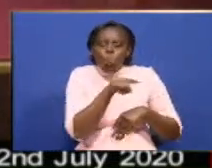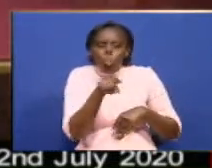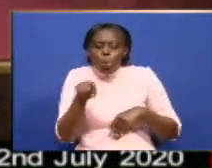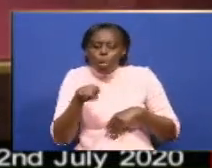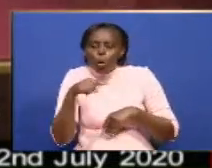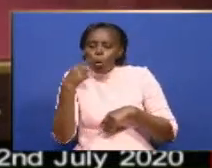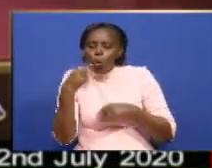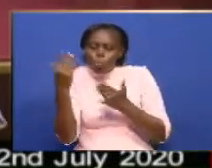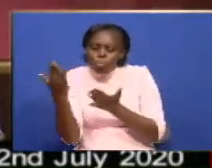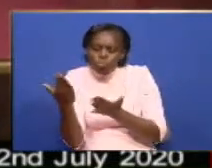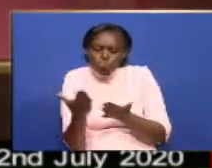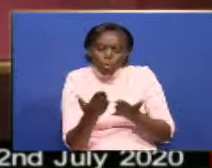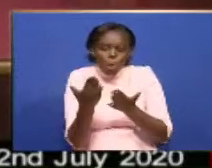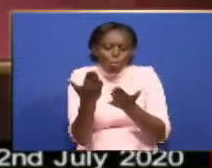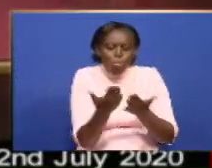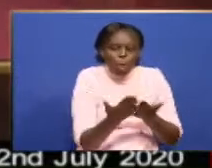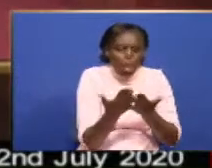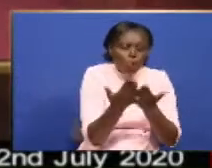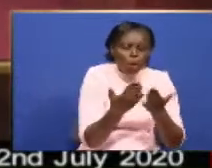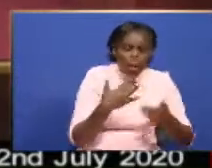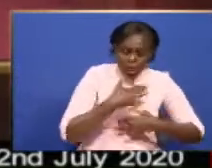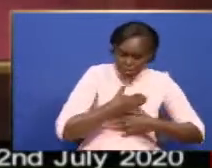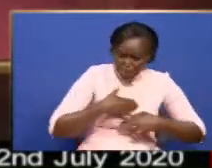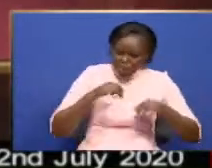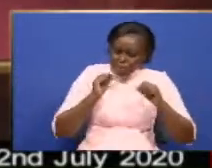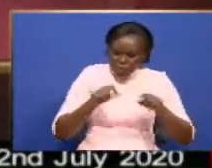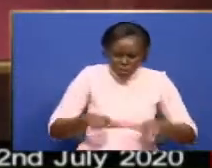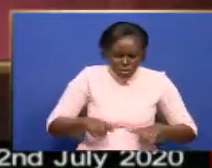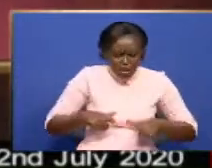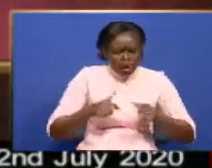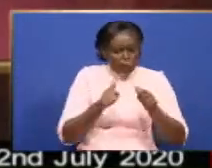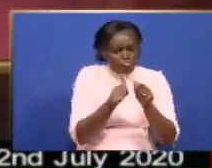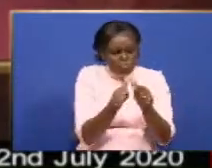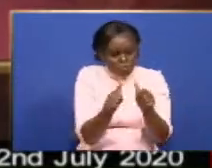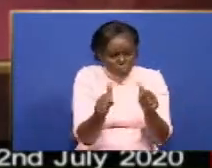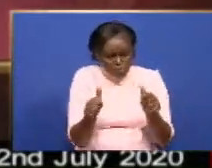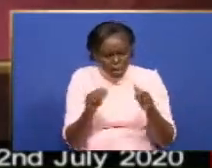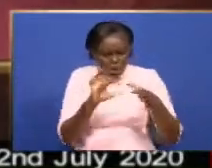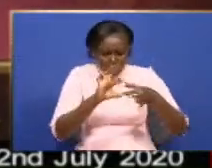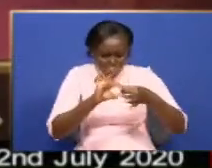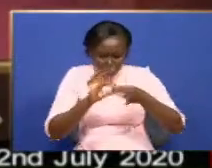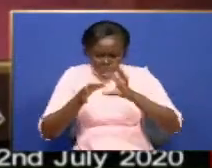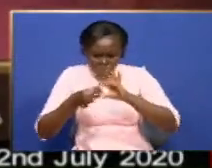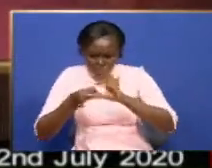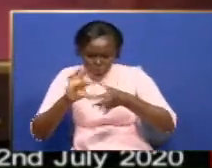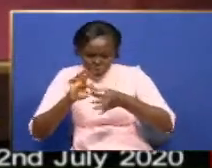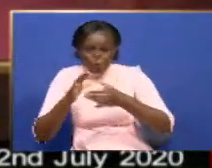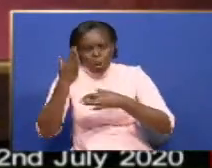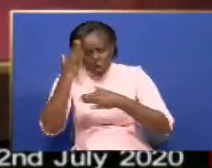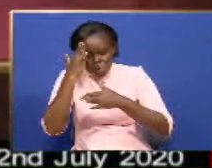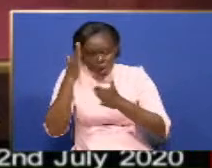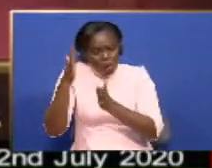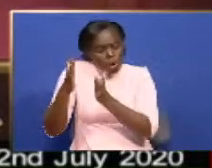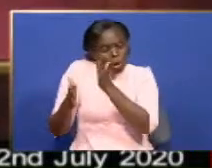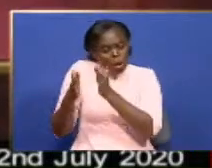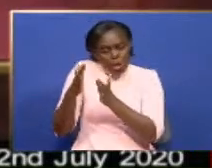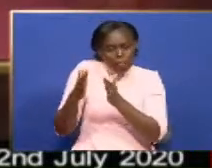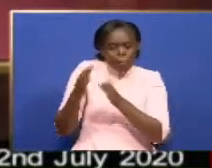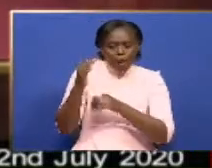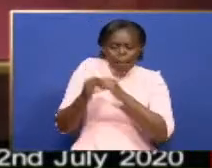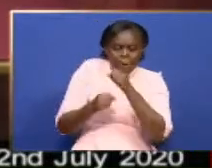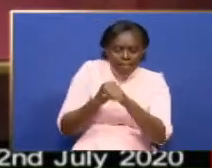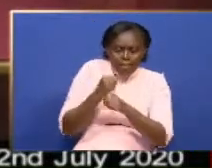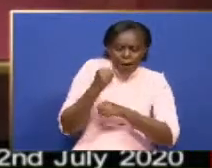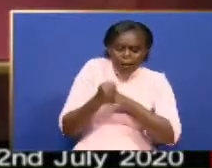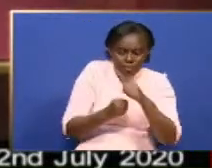wamewapokea kwenye maeneo yao wanaweza kuishi vizuri wakiishi na wao kama majirani na kujua baada ya miaka hii yote hawa